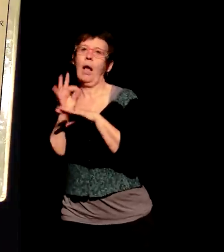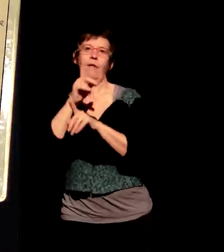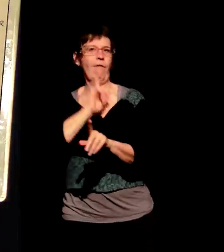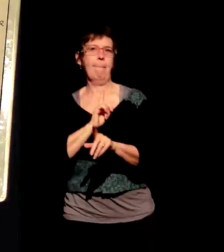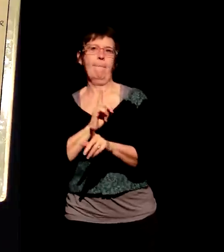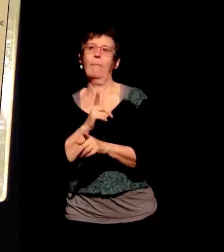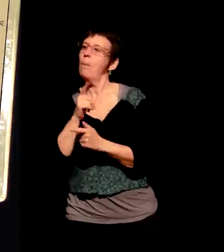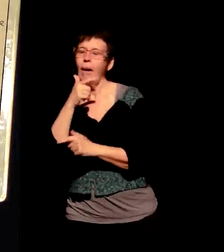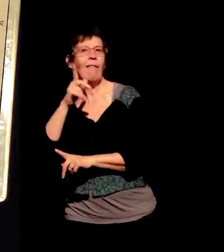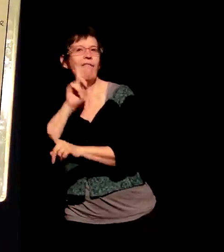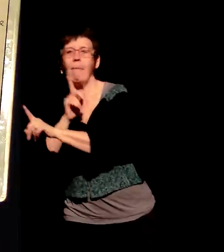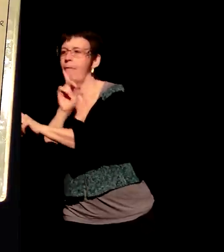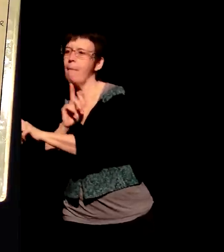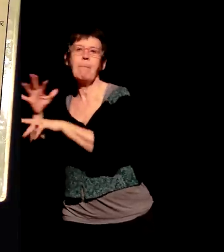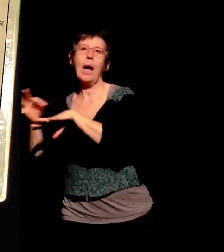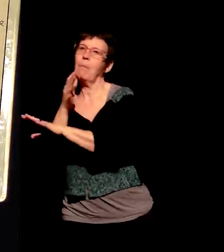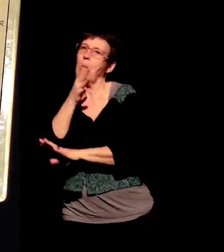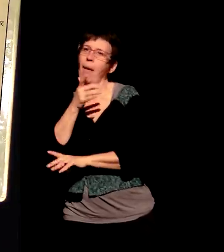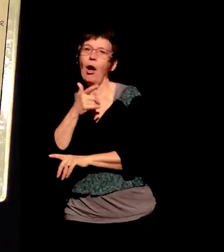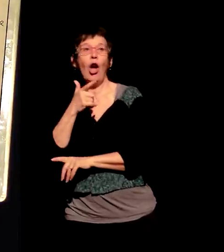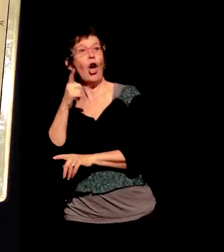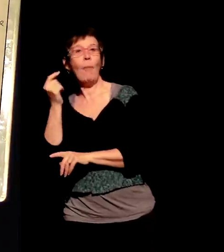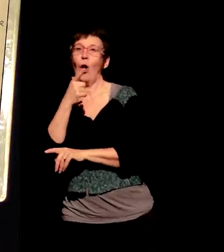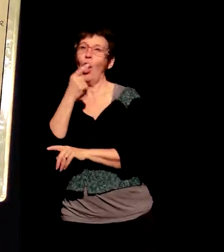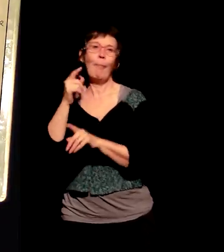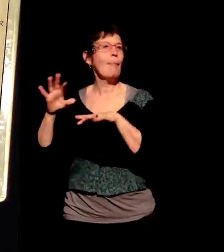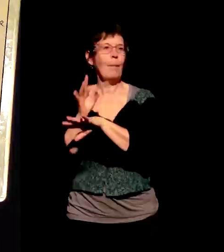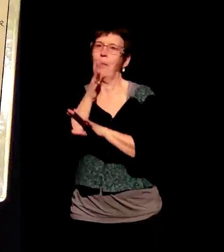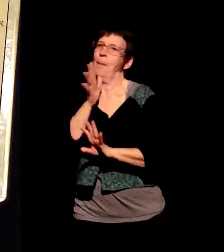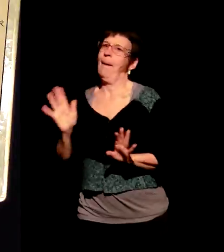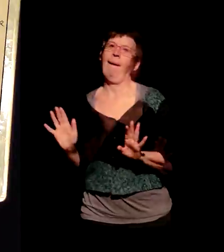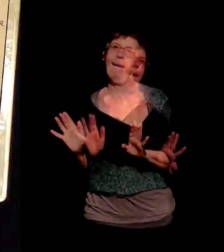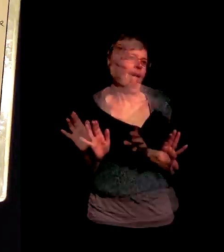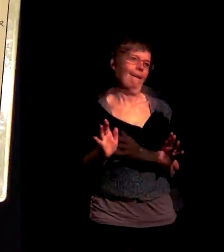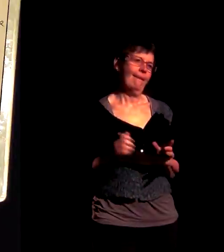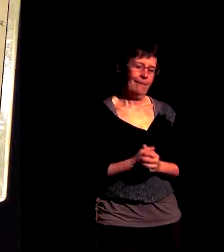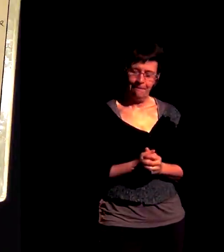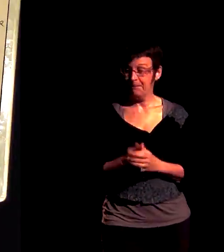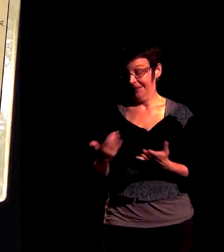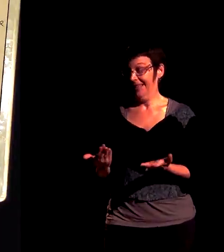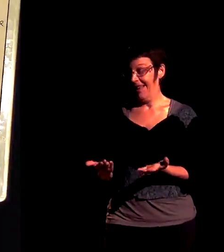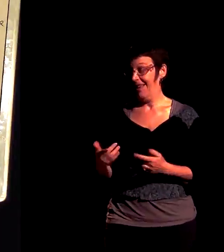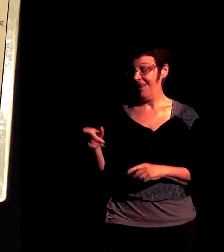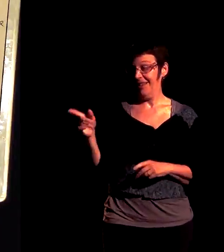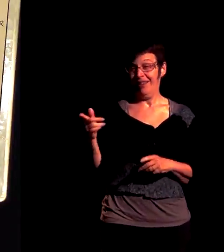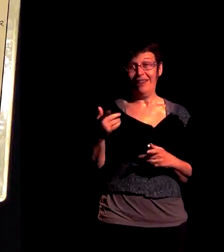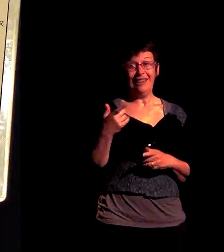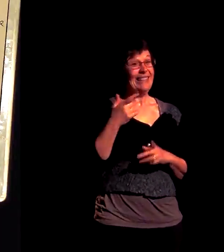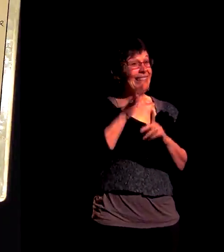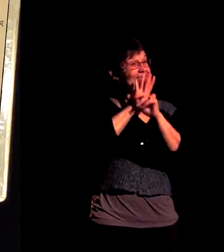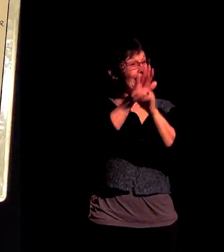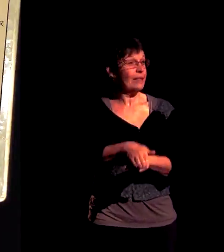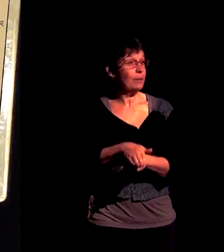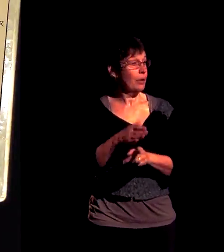Très bien, très bien. Voilà, donc, nier la discrimination. Mais le truc, c'est que ce discours de Christine Goutin,